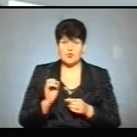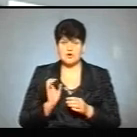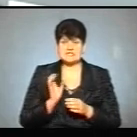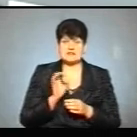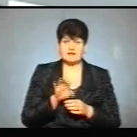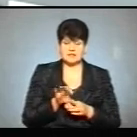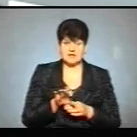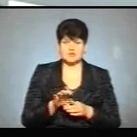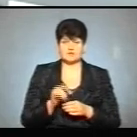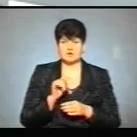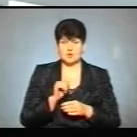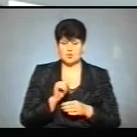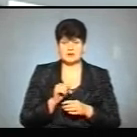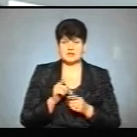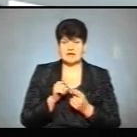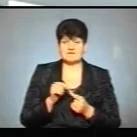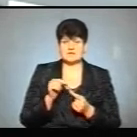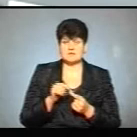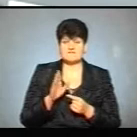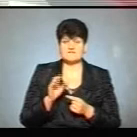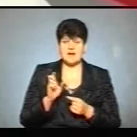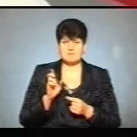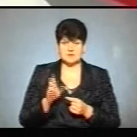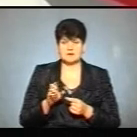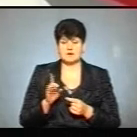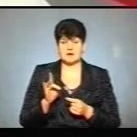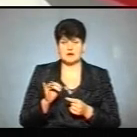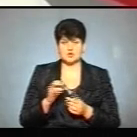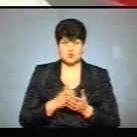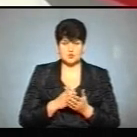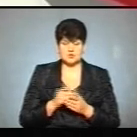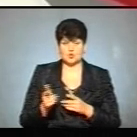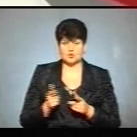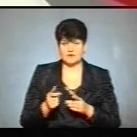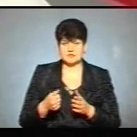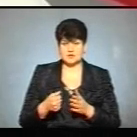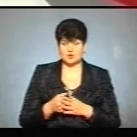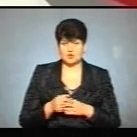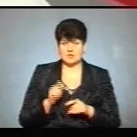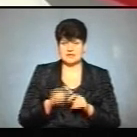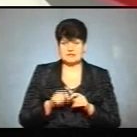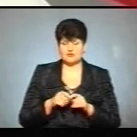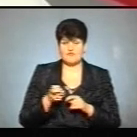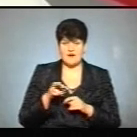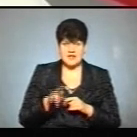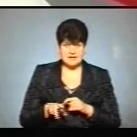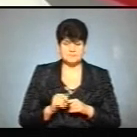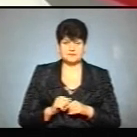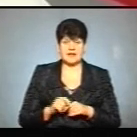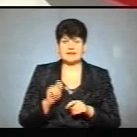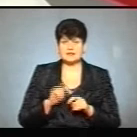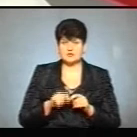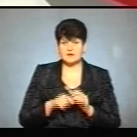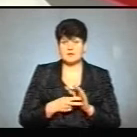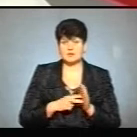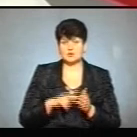його на відповідний веб-ресурс і готуватися до тестування. Воно вже буде, коли? Воно